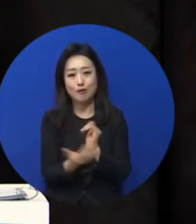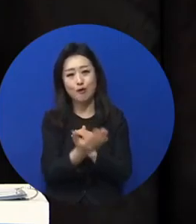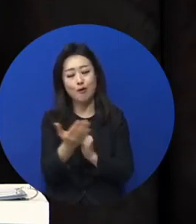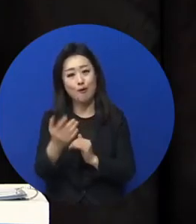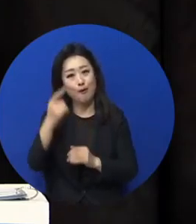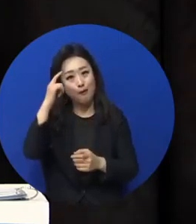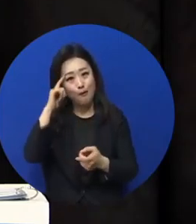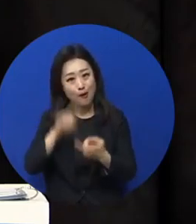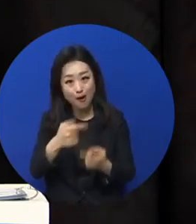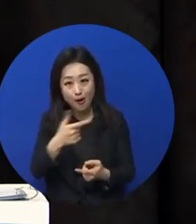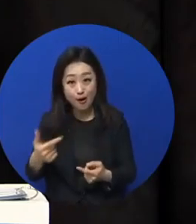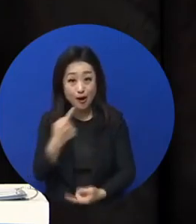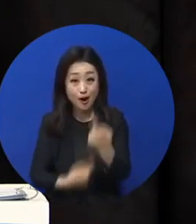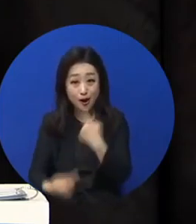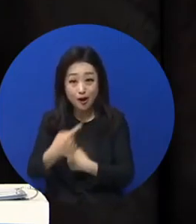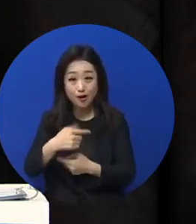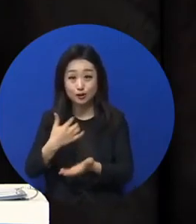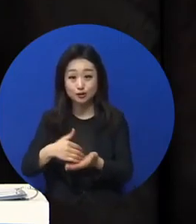관심으로 총